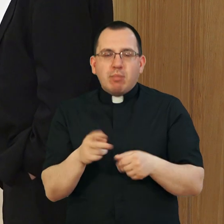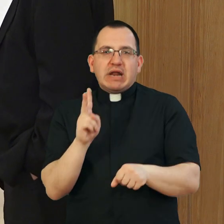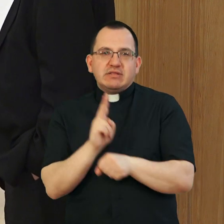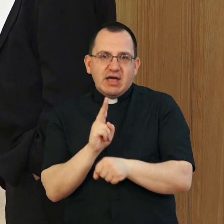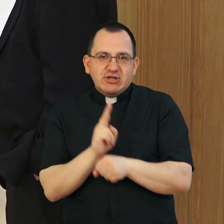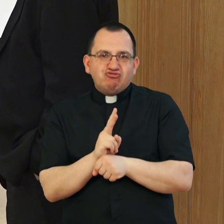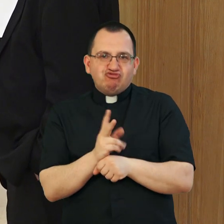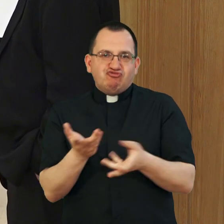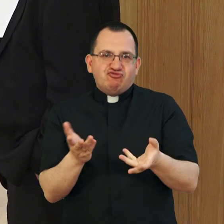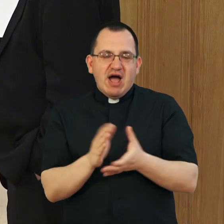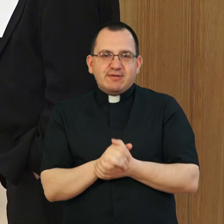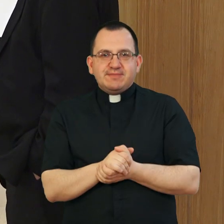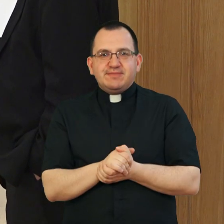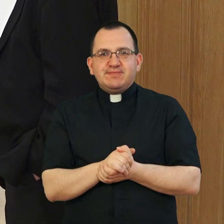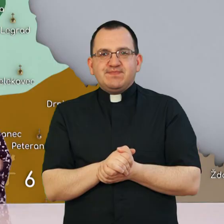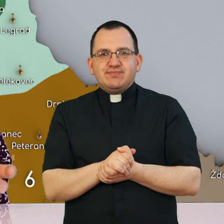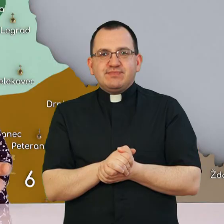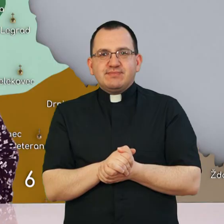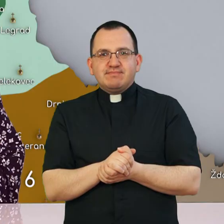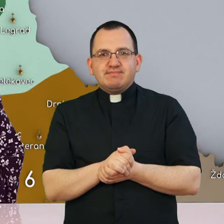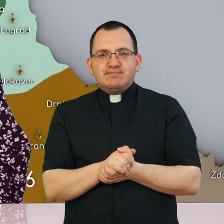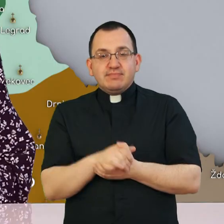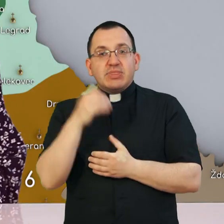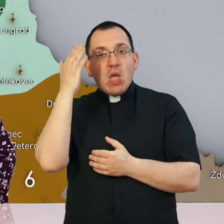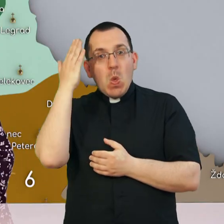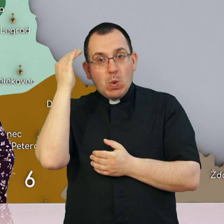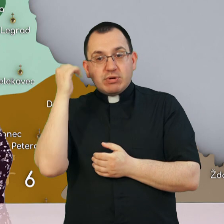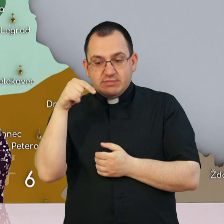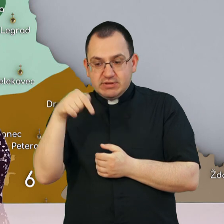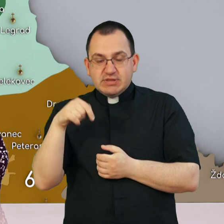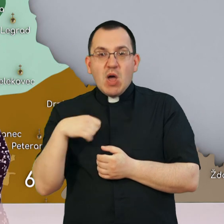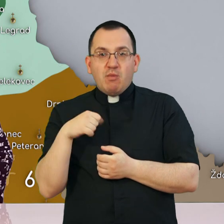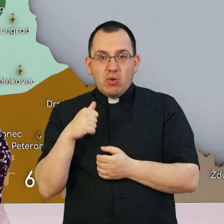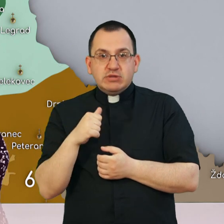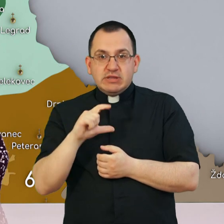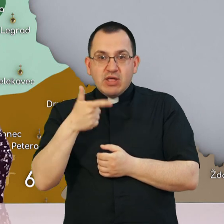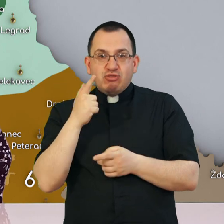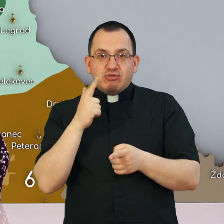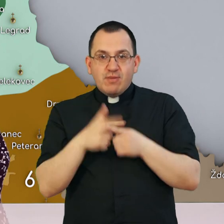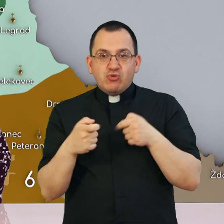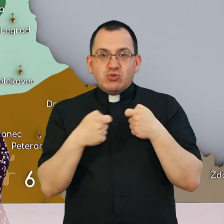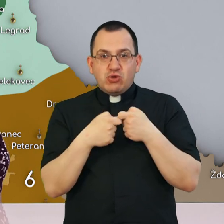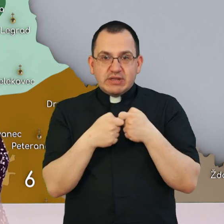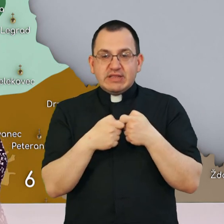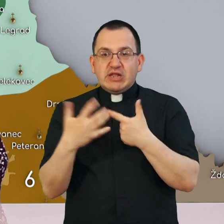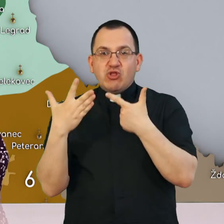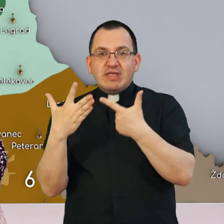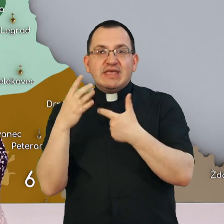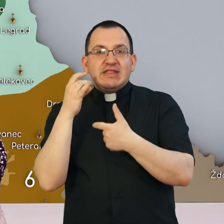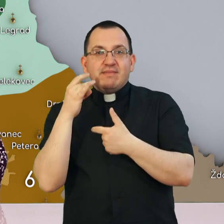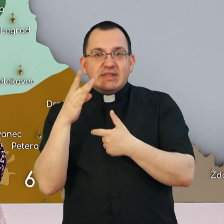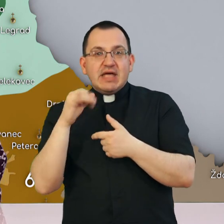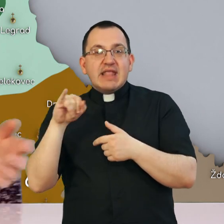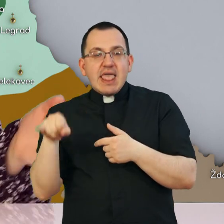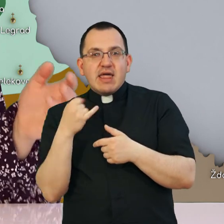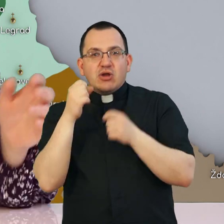katalogu Biskupijske knjižnice. U Koprivnici je ove godine po drugi puta organizirano sedmodnevno jerihonsko